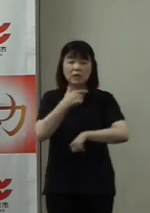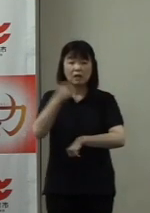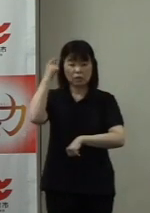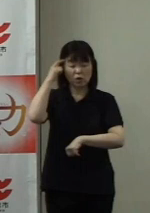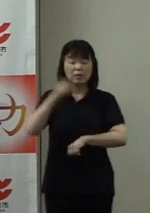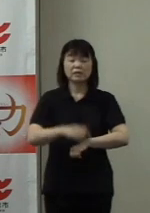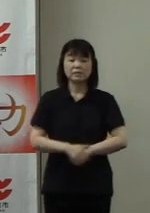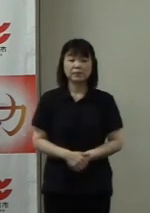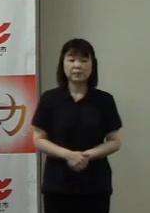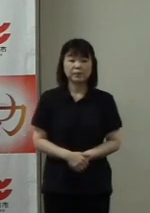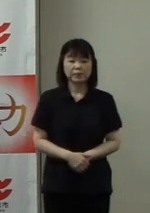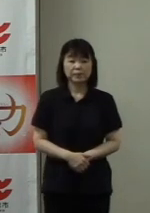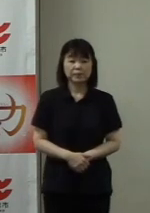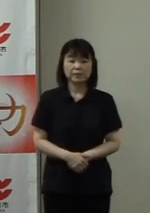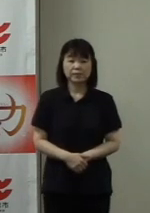わかりました、ありがとうございます。